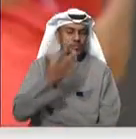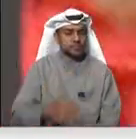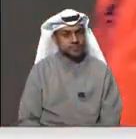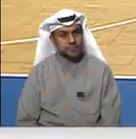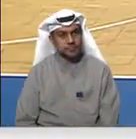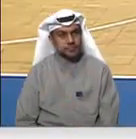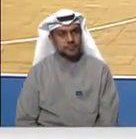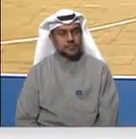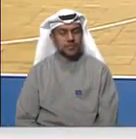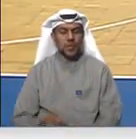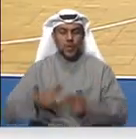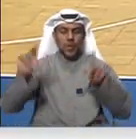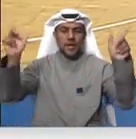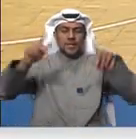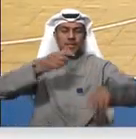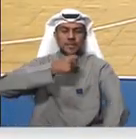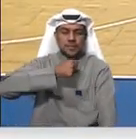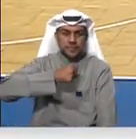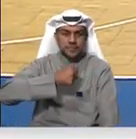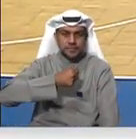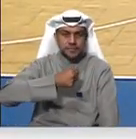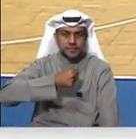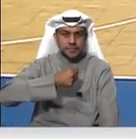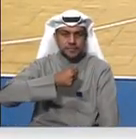رائد الشمري لتلفزيون دوله الكويت